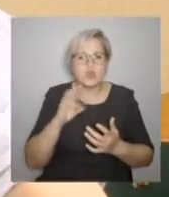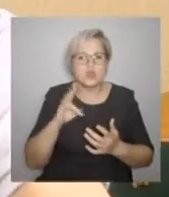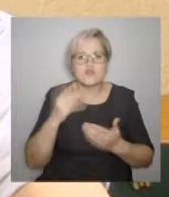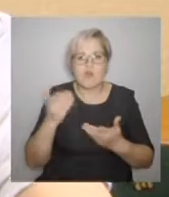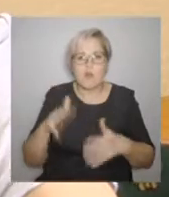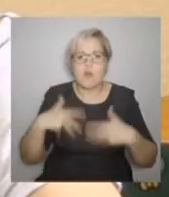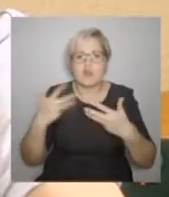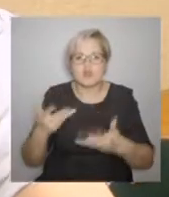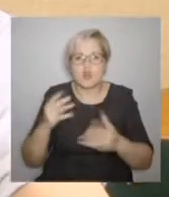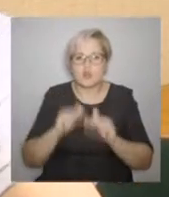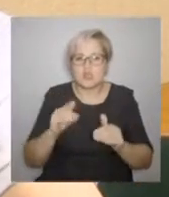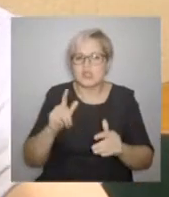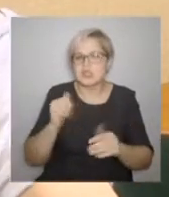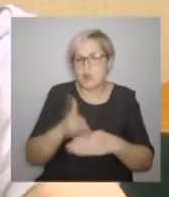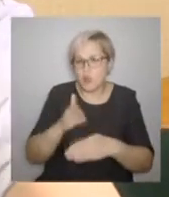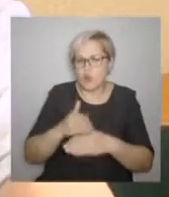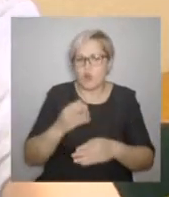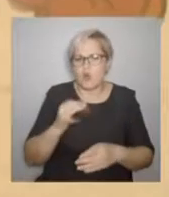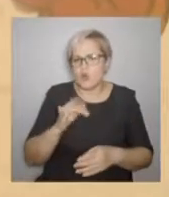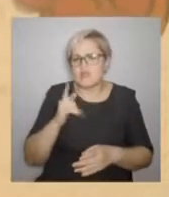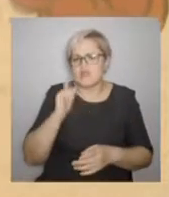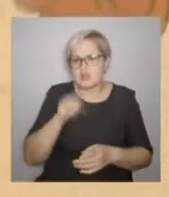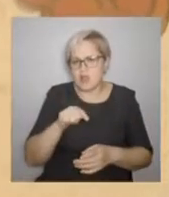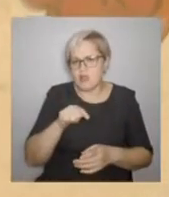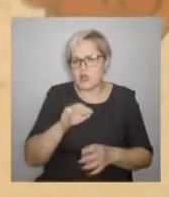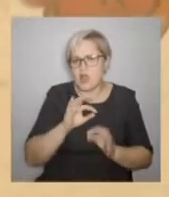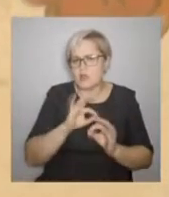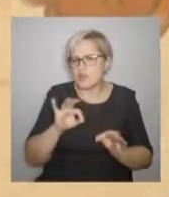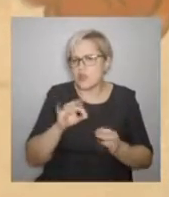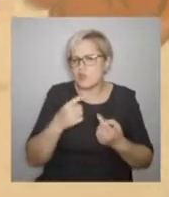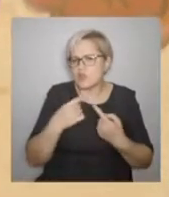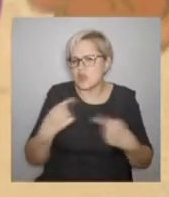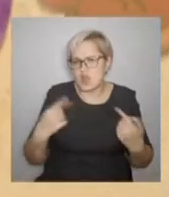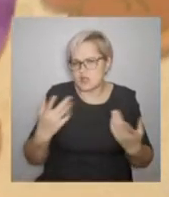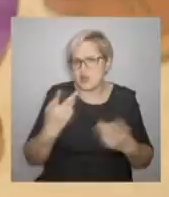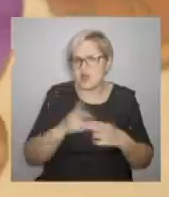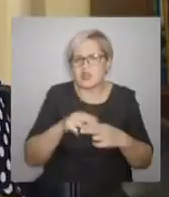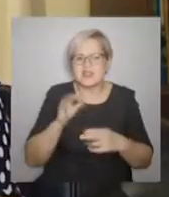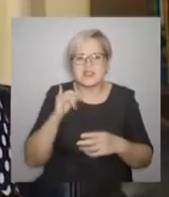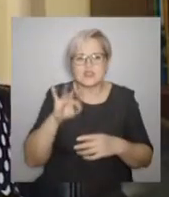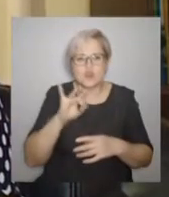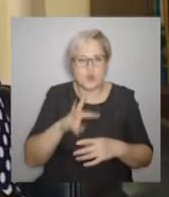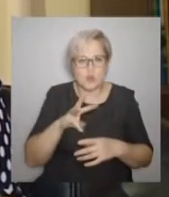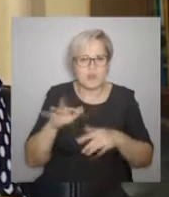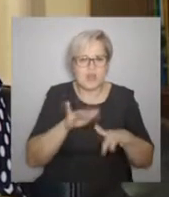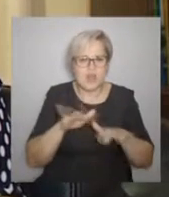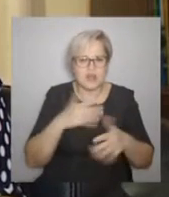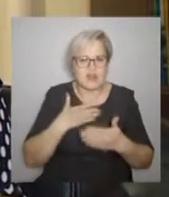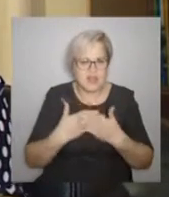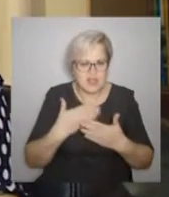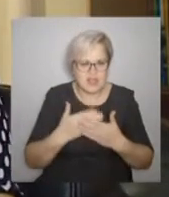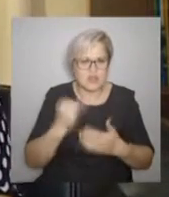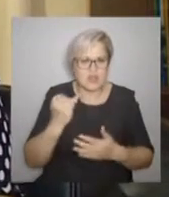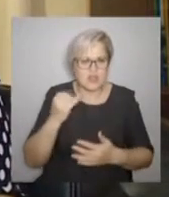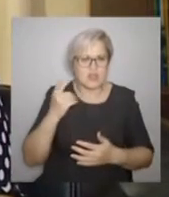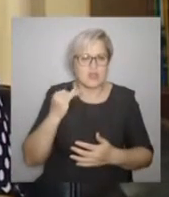и старше, ну, вообще до 18, если это касается детской категории населения, потому что мы